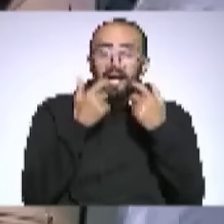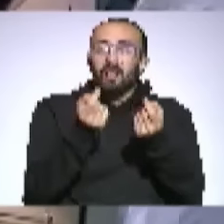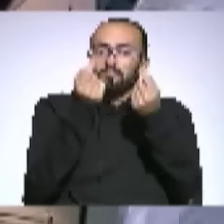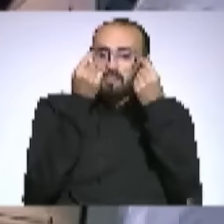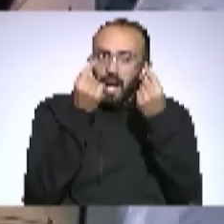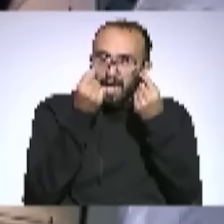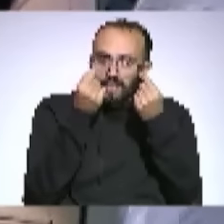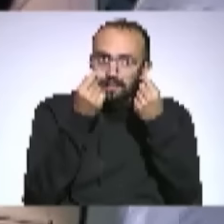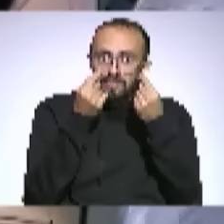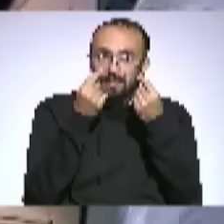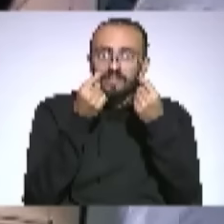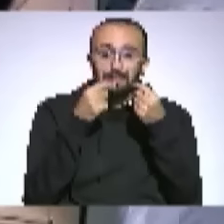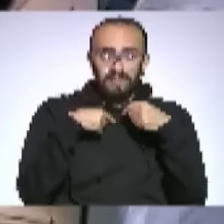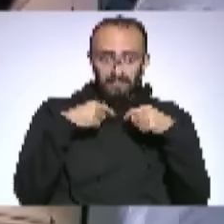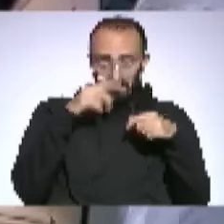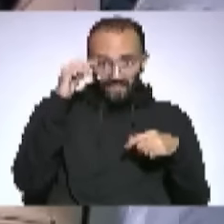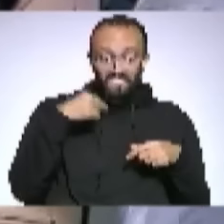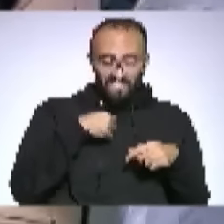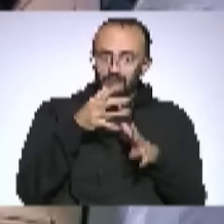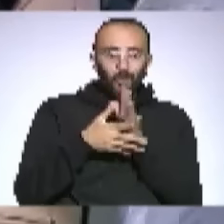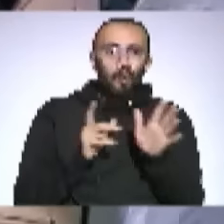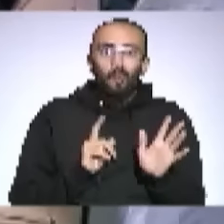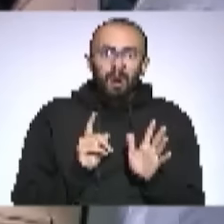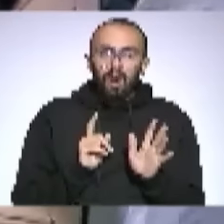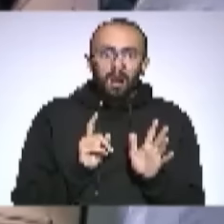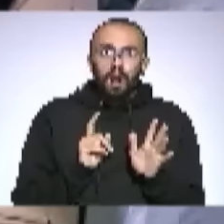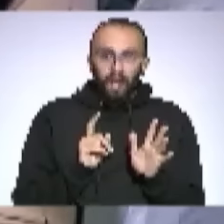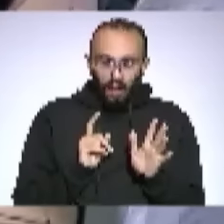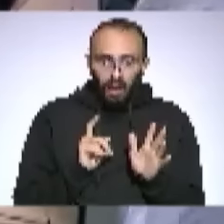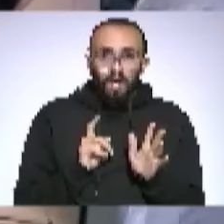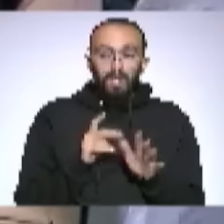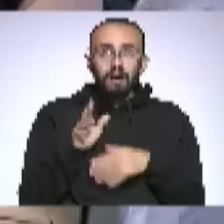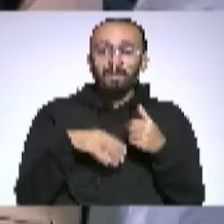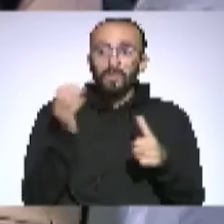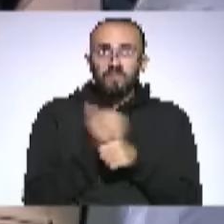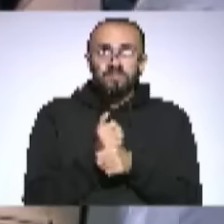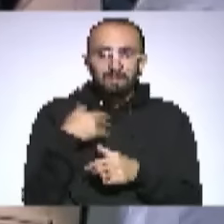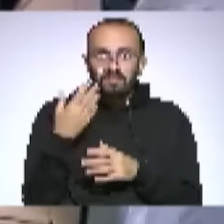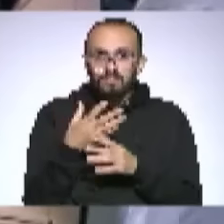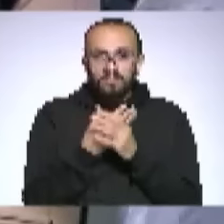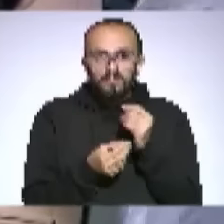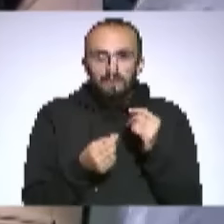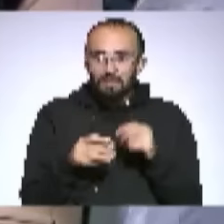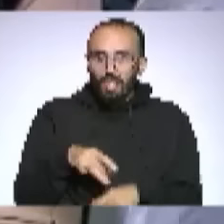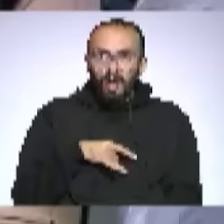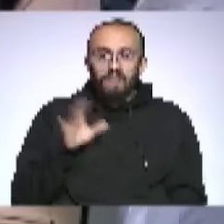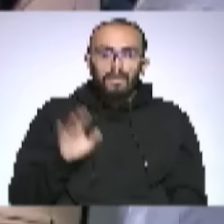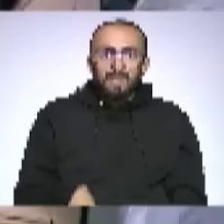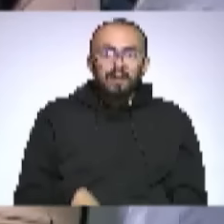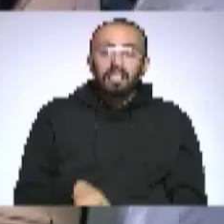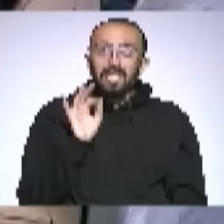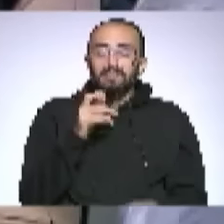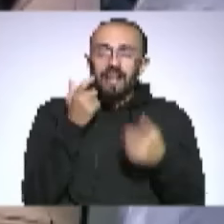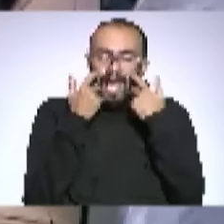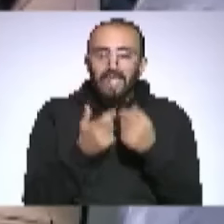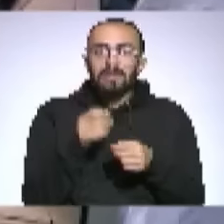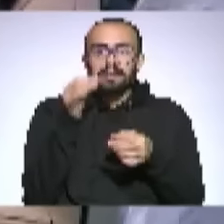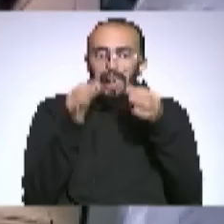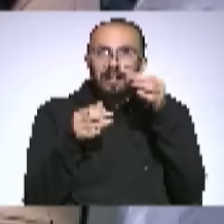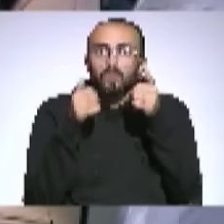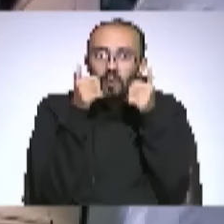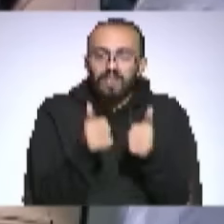المصابين مش هيفضحها وفي اللي بيتجوز ومراته تتفاجئ انها مصابه بعد كم شهر لازم تتاكد قبل